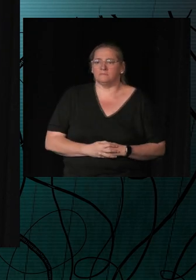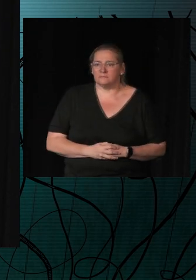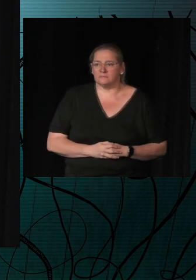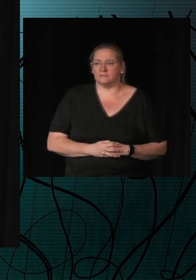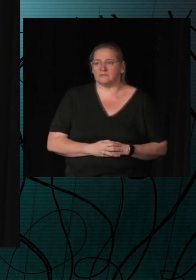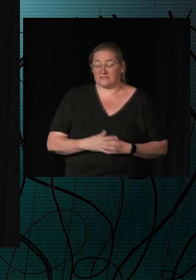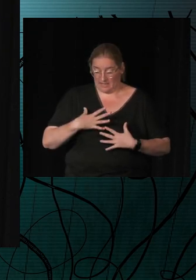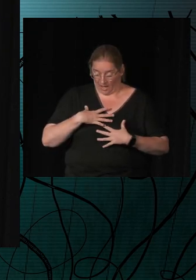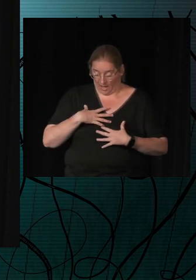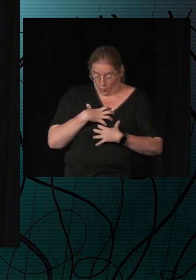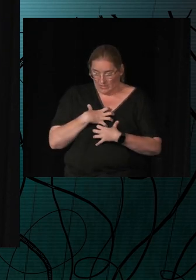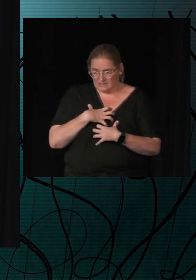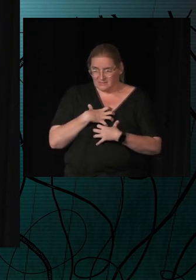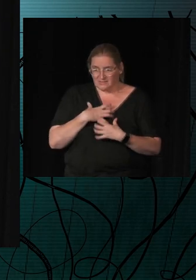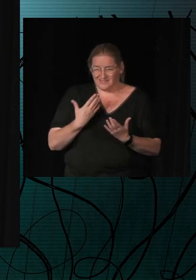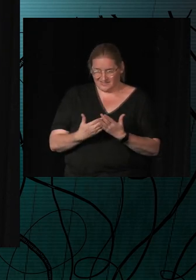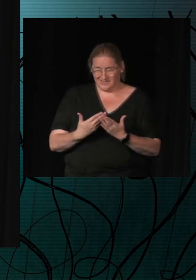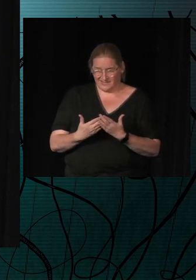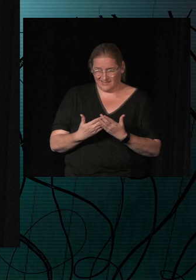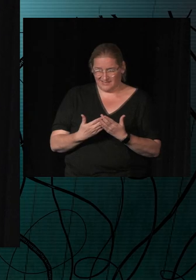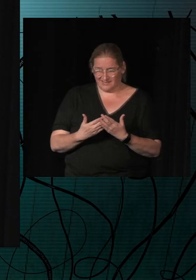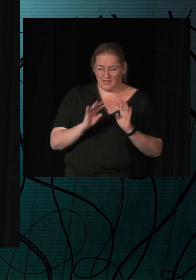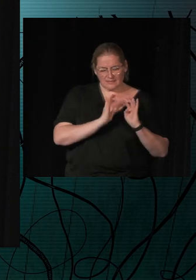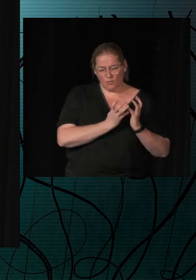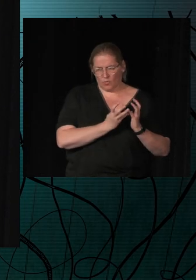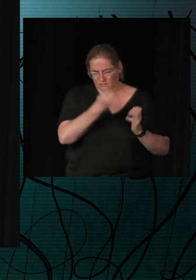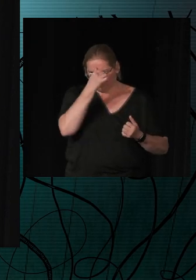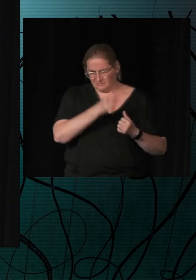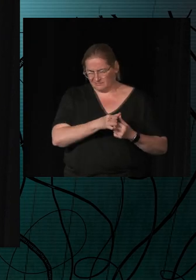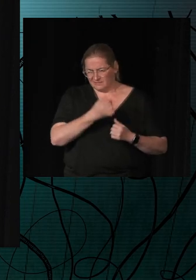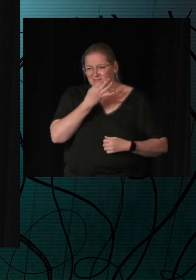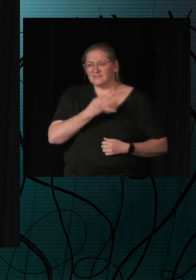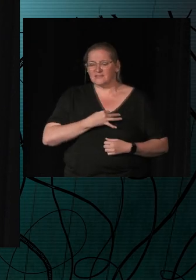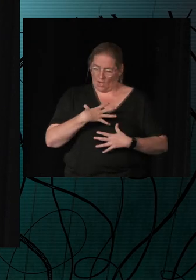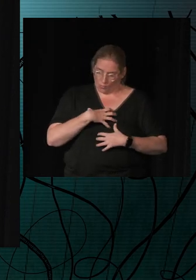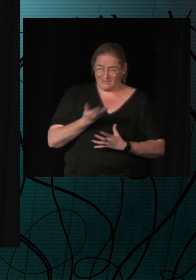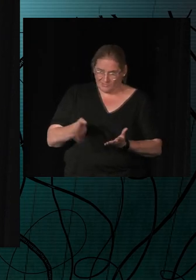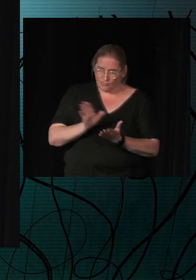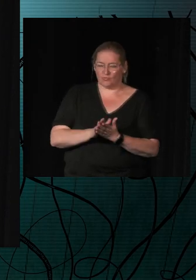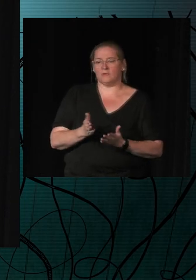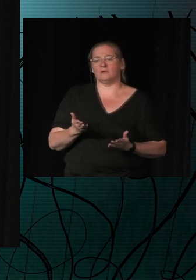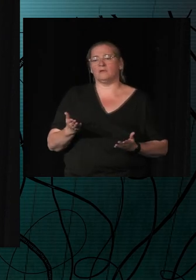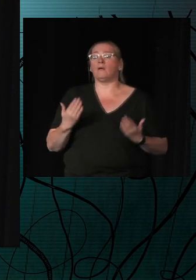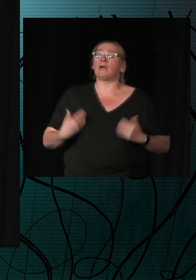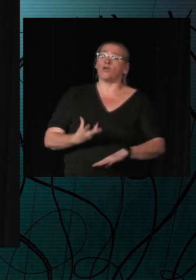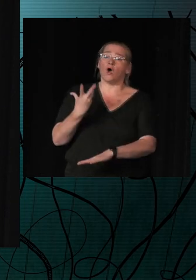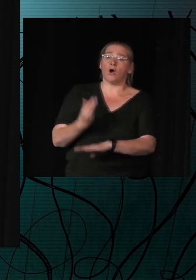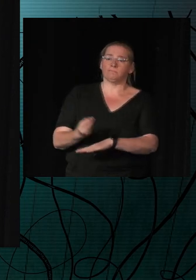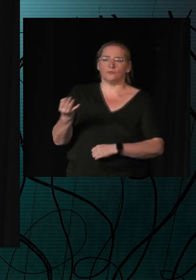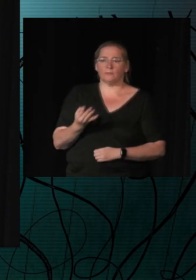d'angoisse par rapport à ce qui é exprimé dans les précédent table ronde qui était qui était décuplé et ça ça a disparu avec l'arrivée des sauvegardes